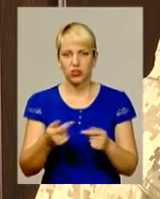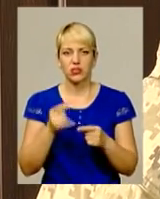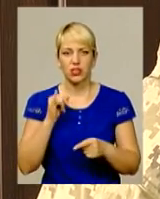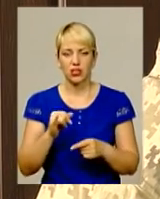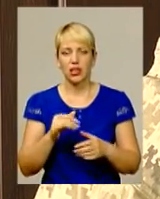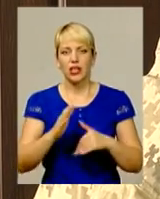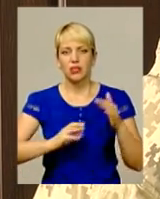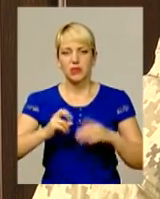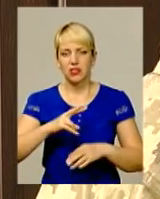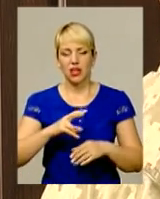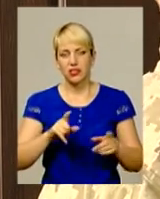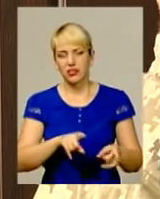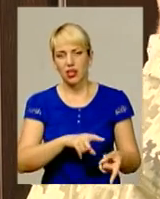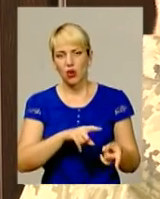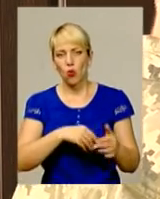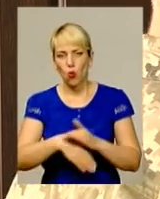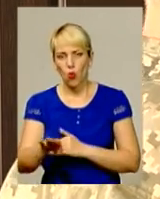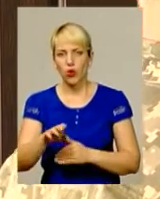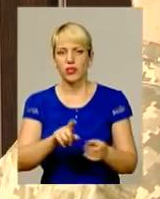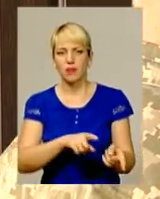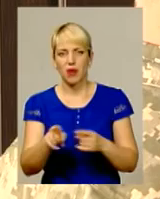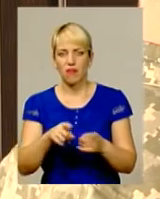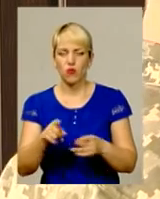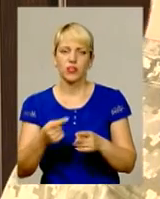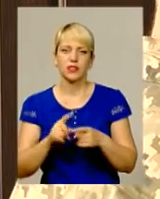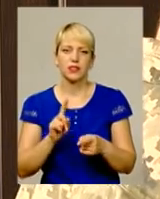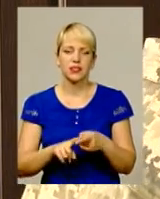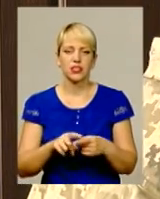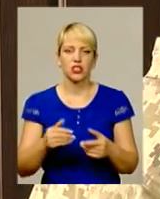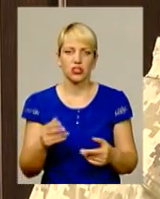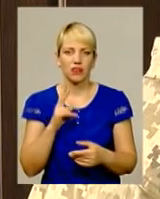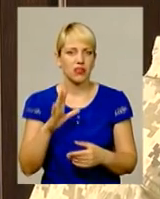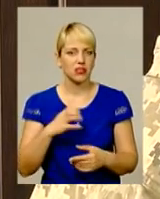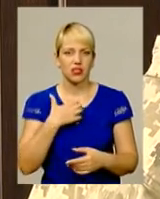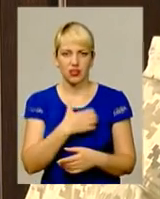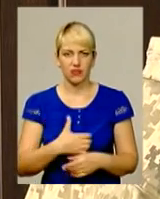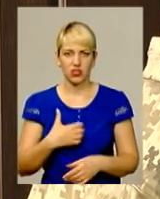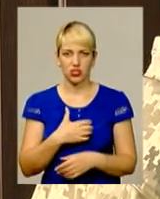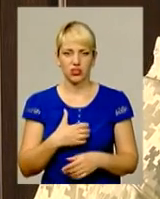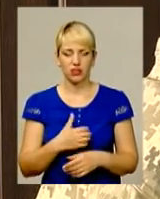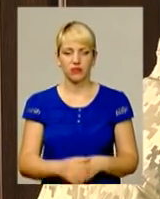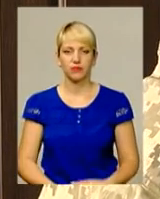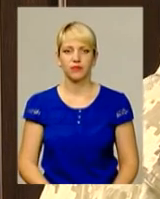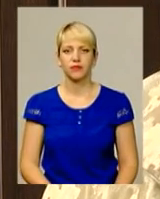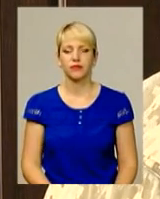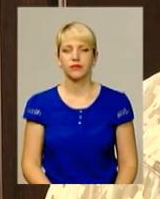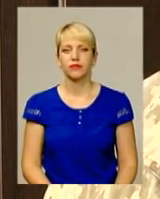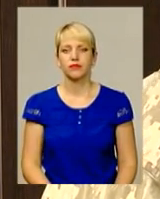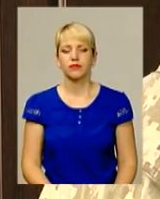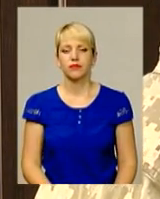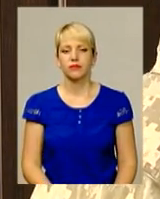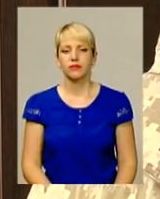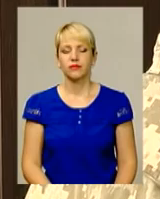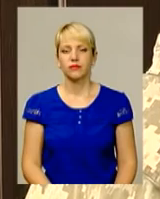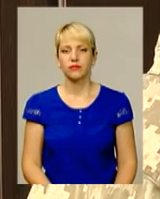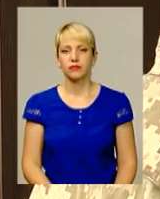спеціалісти уходять, переводяться. Житло – це дуже великий етап на сьогоднішній день. От. І